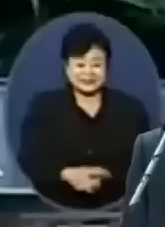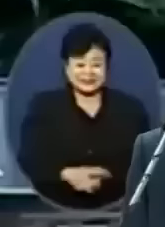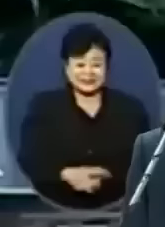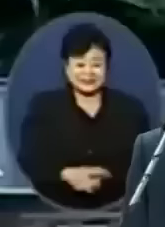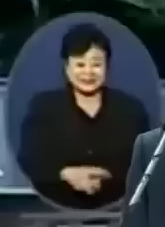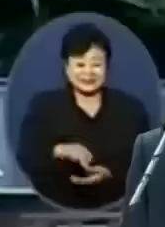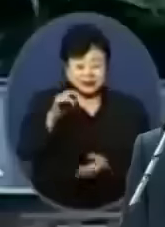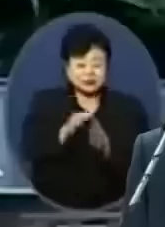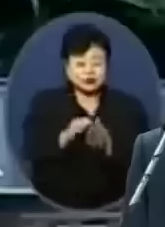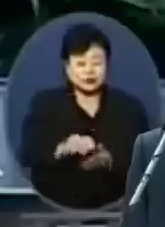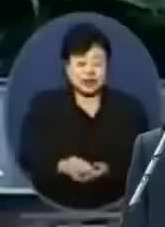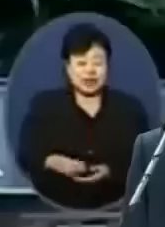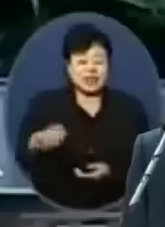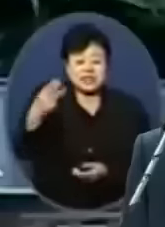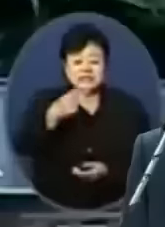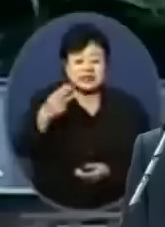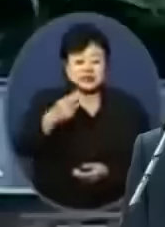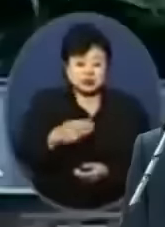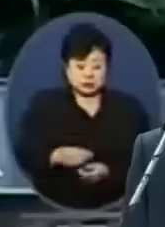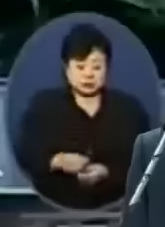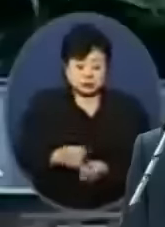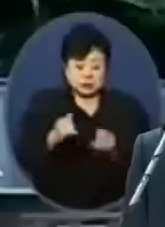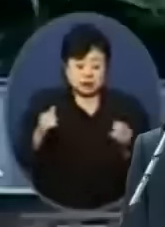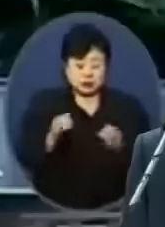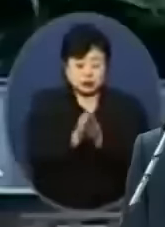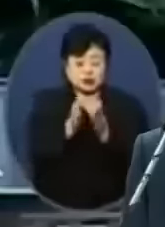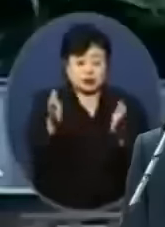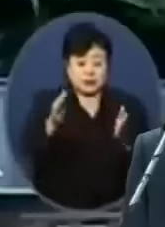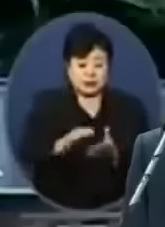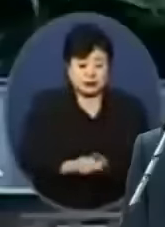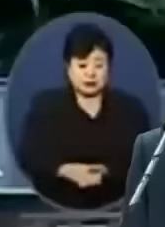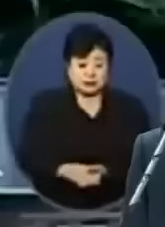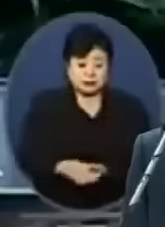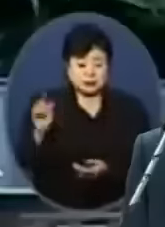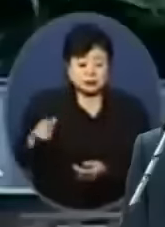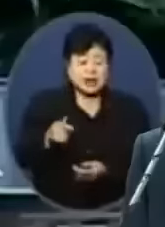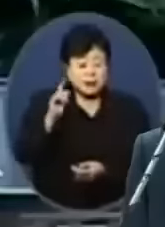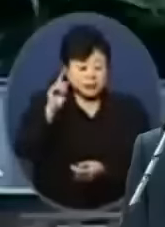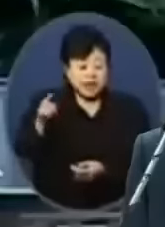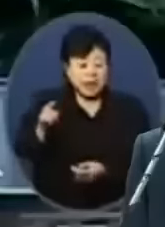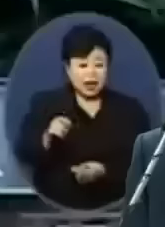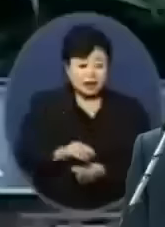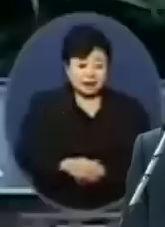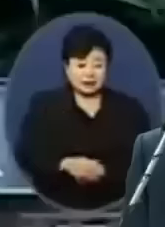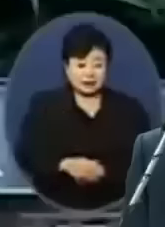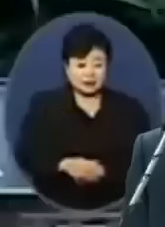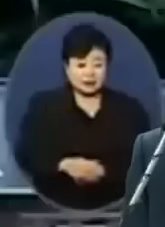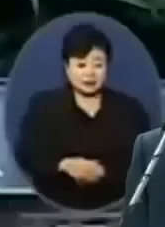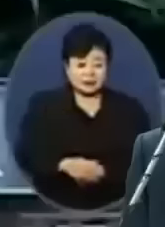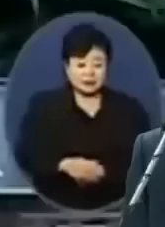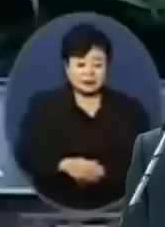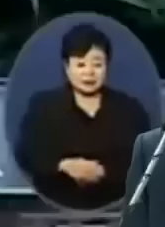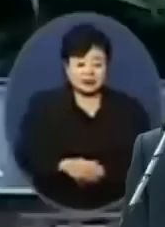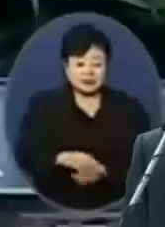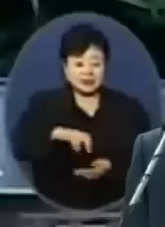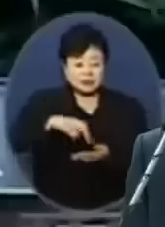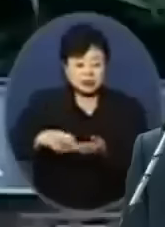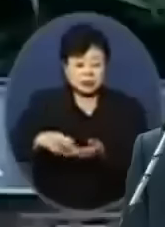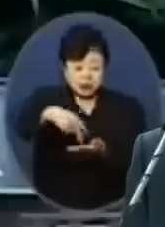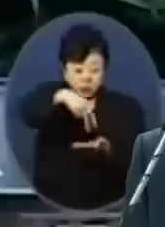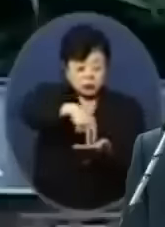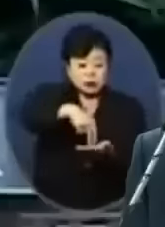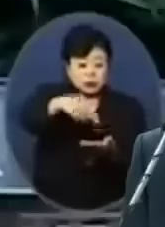처음 출발부터 대교회로 출발하는 것입니다. 그 다음에 이튿날 성전 미문에 있는 절름발이를